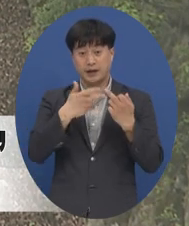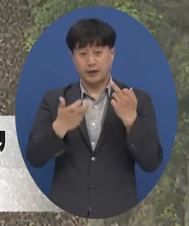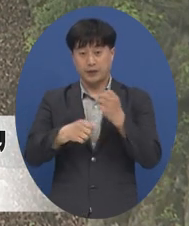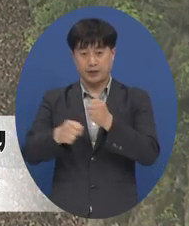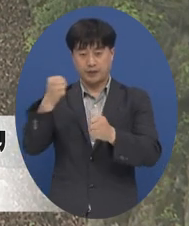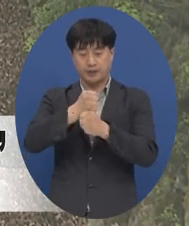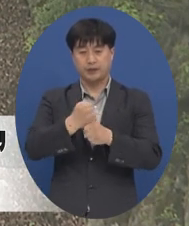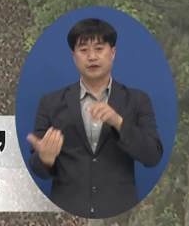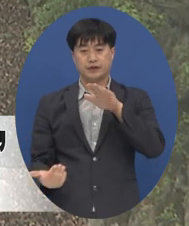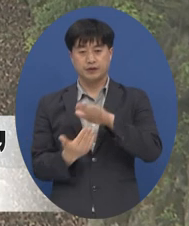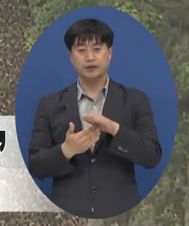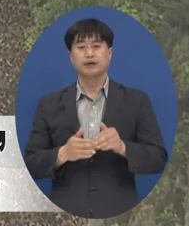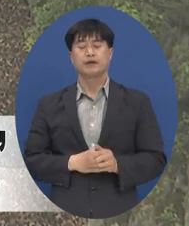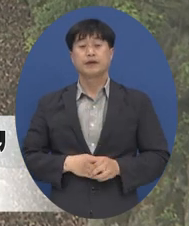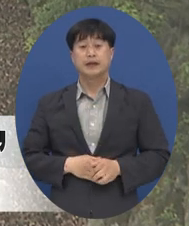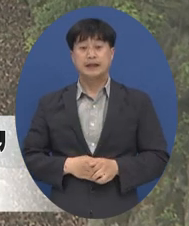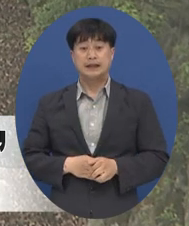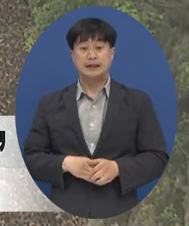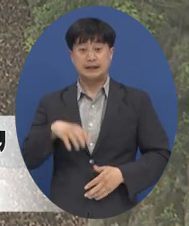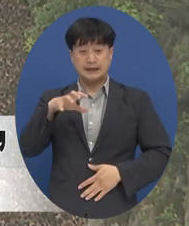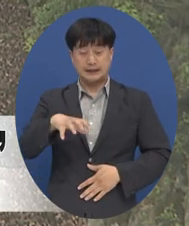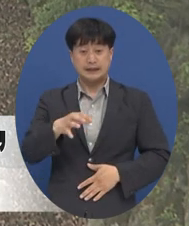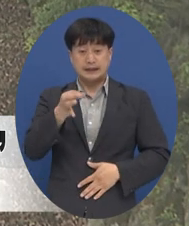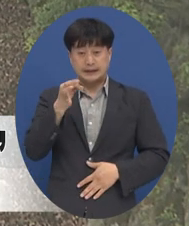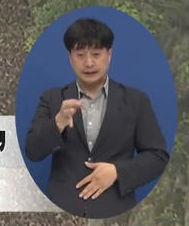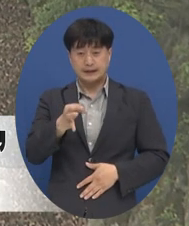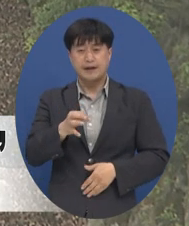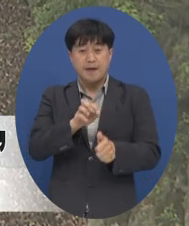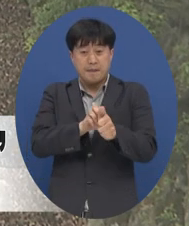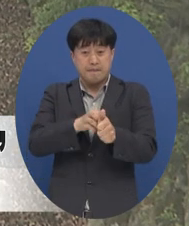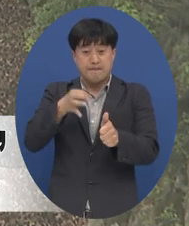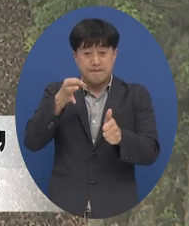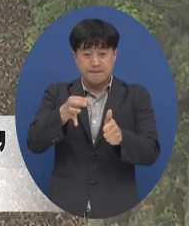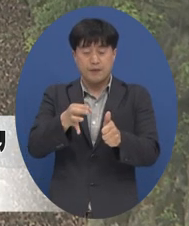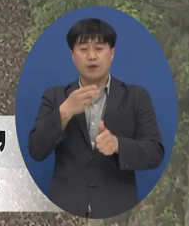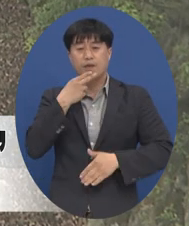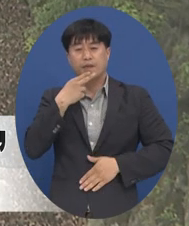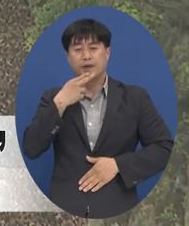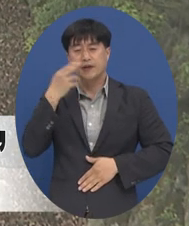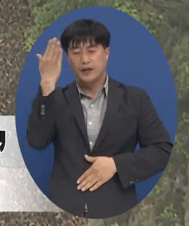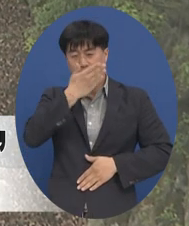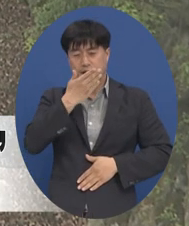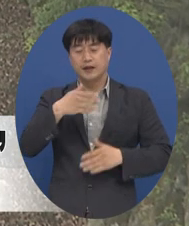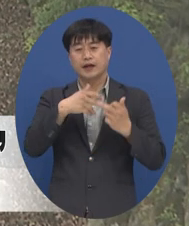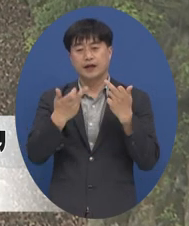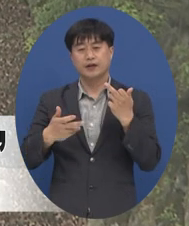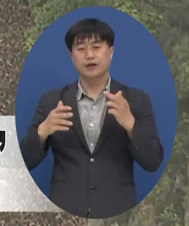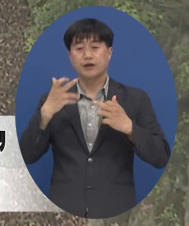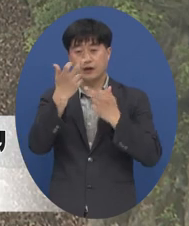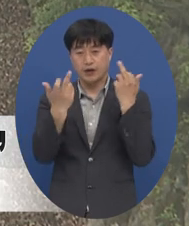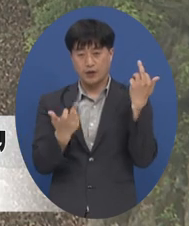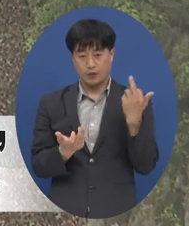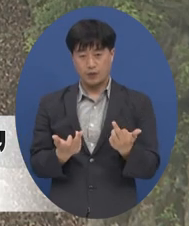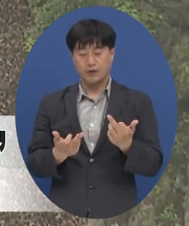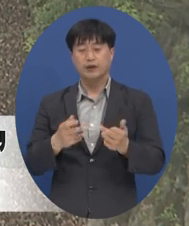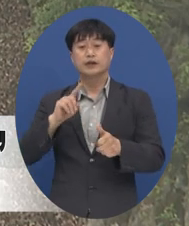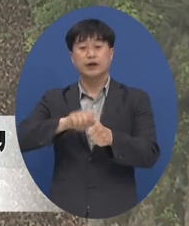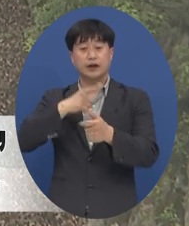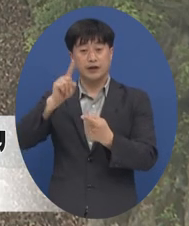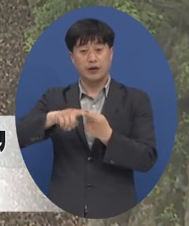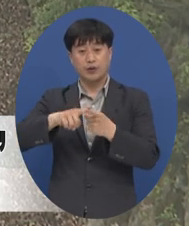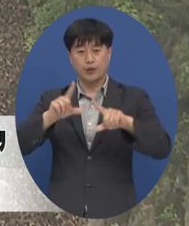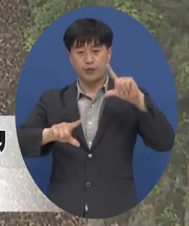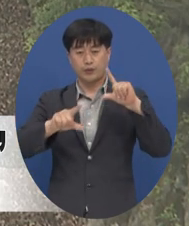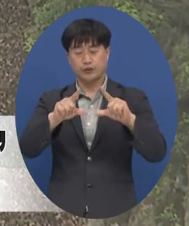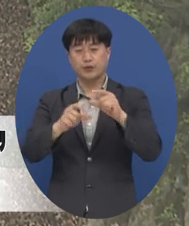있습니다. 자릿세와 바가지 요금 등 불법 영업이 없는 경기도민을 위한 깨끗한 하천과 계곡으로 자연 그대로의